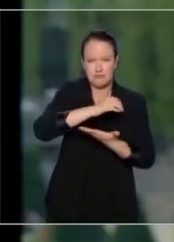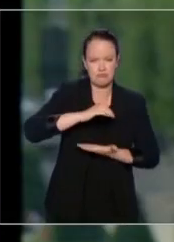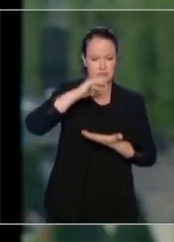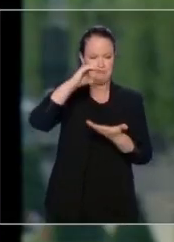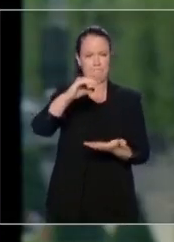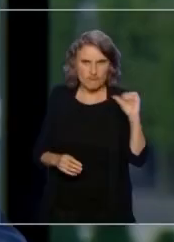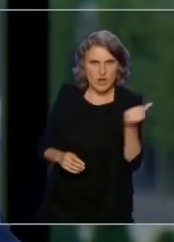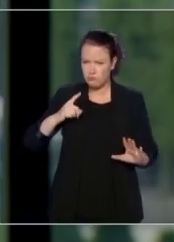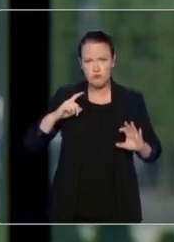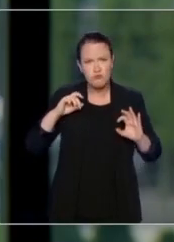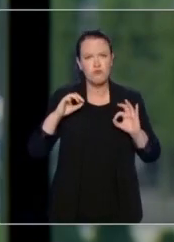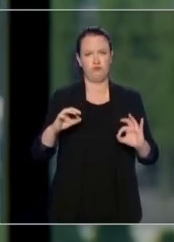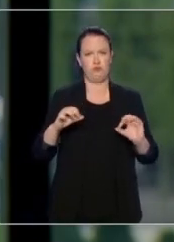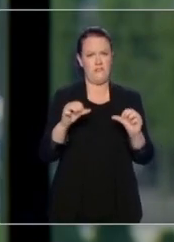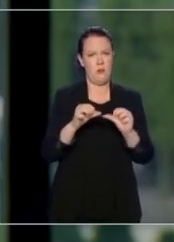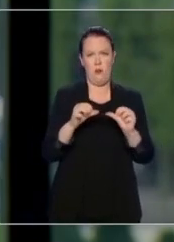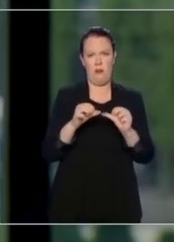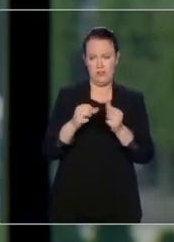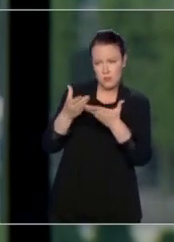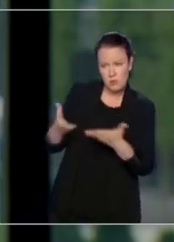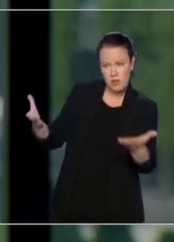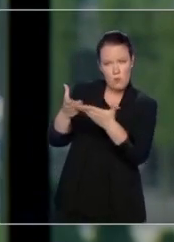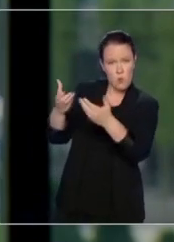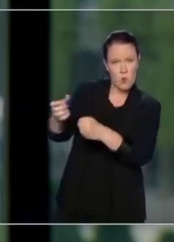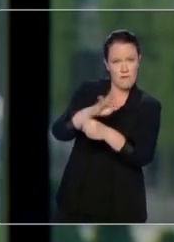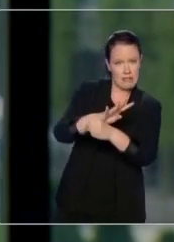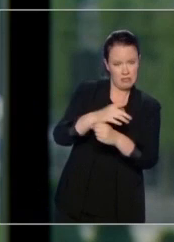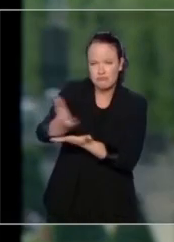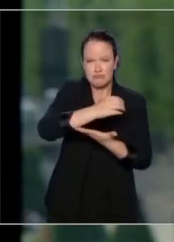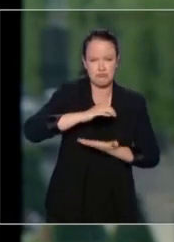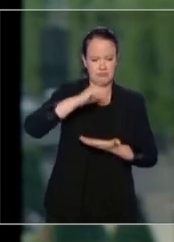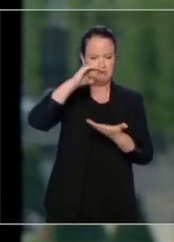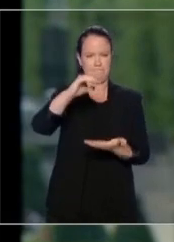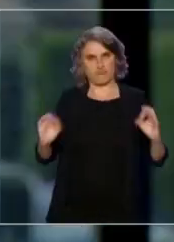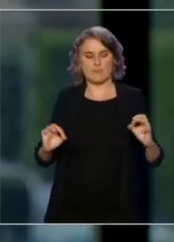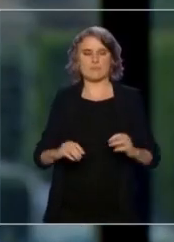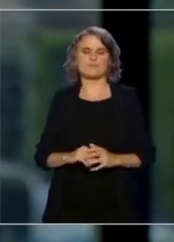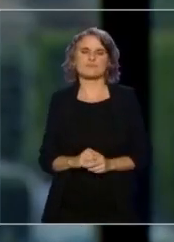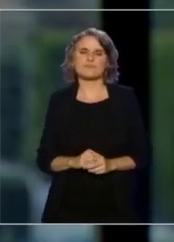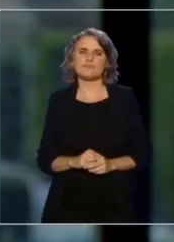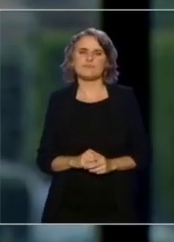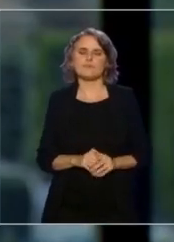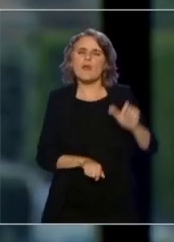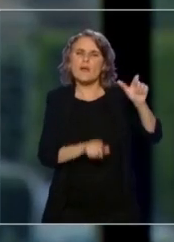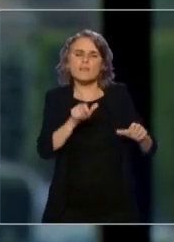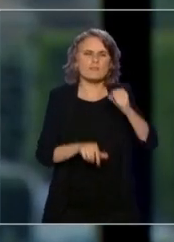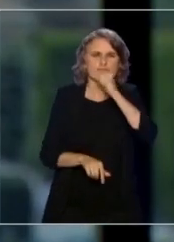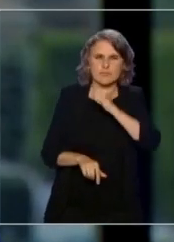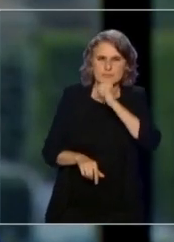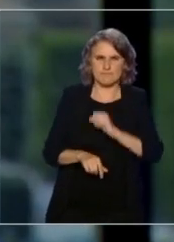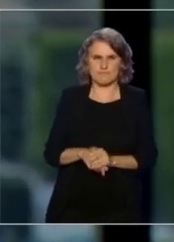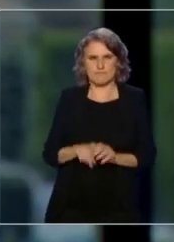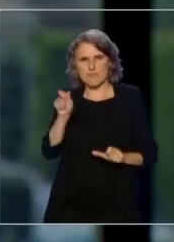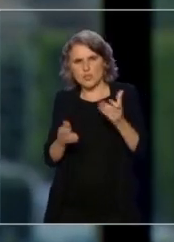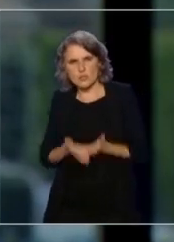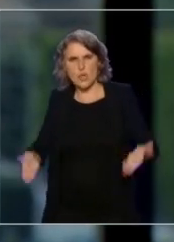le Covid-19, c'est l'équilibre entre la protection et la liberté. Le Covid-19, trop souvent confronté à